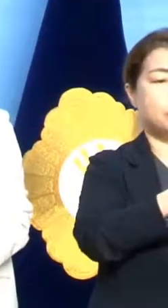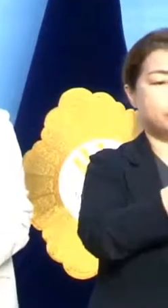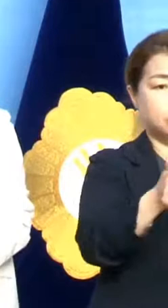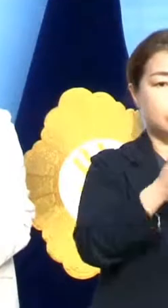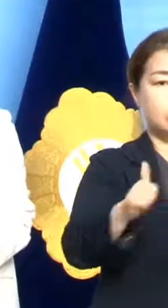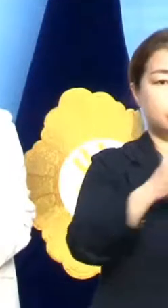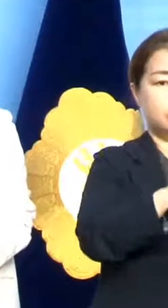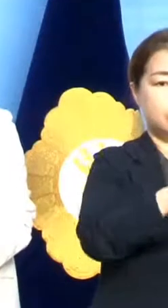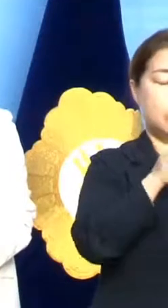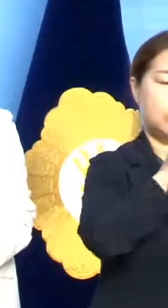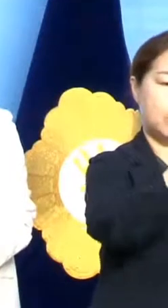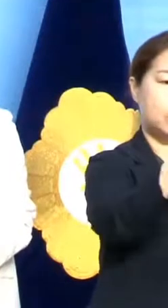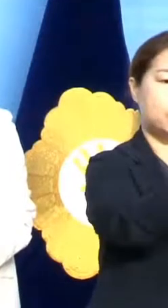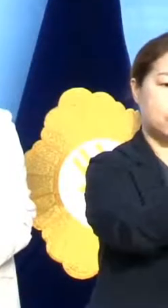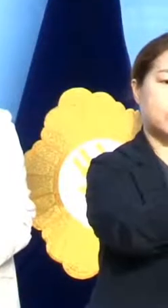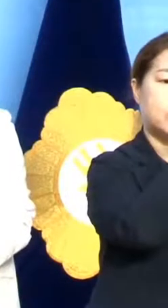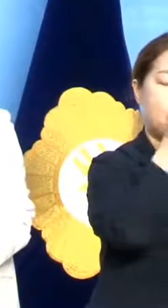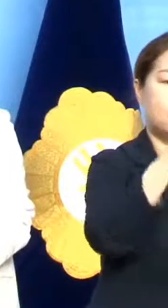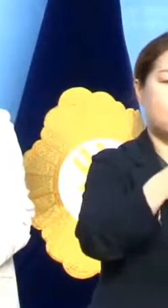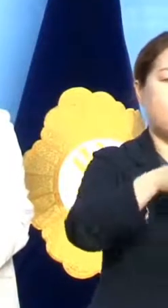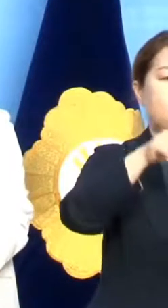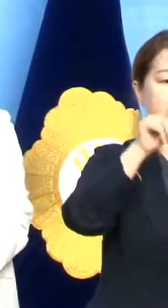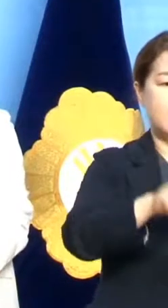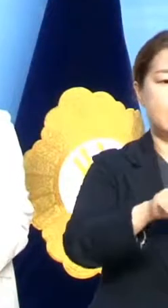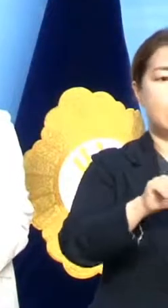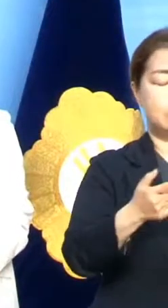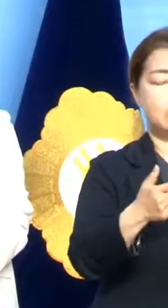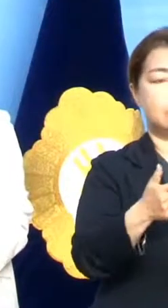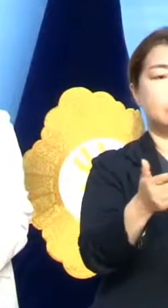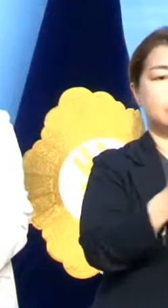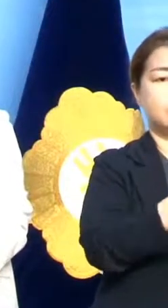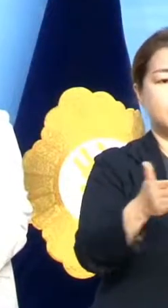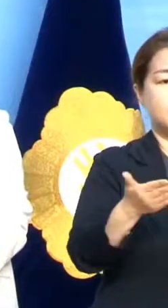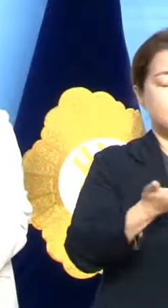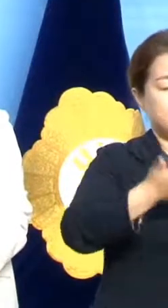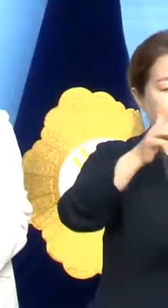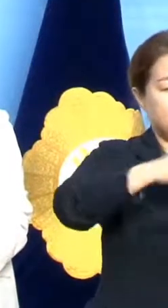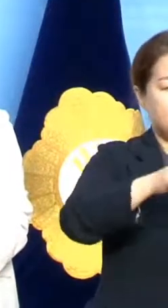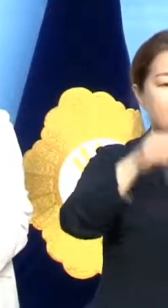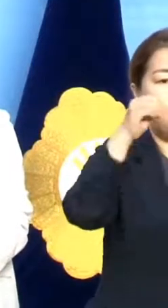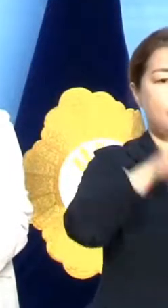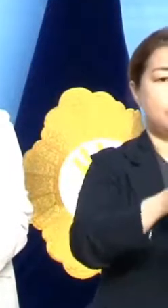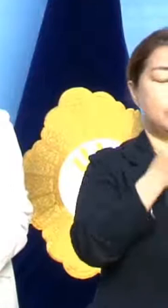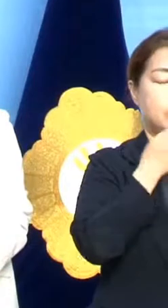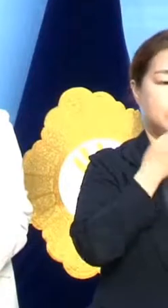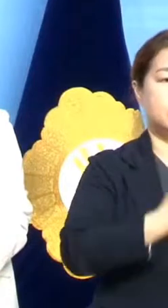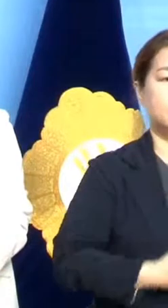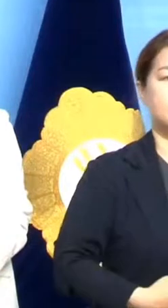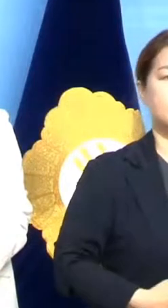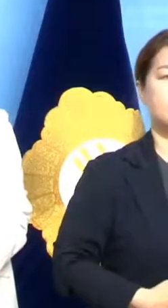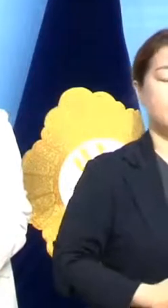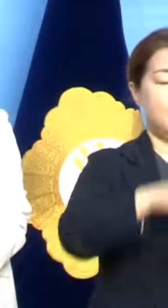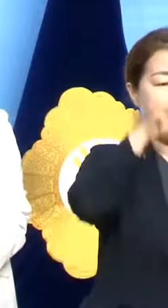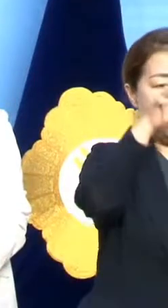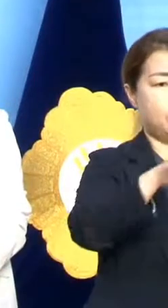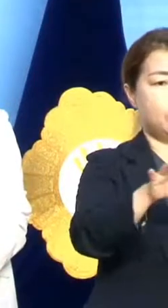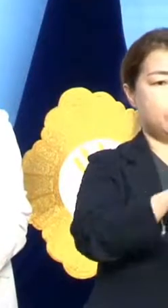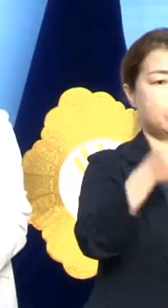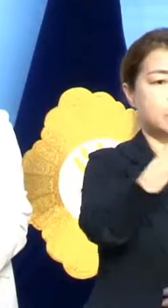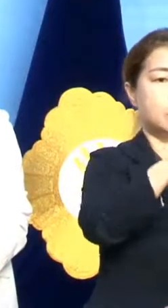산재 신청 중에 있거나 적용 대상이 아니라 위의 통계의 잡혀있지 않기 때문입니다 합 치며